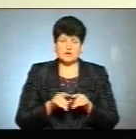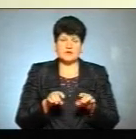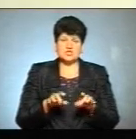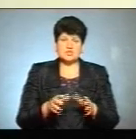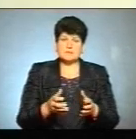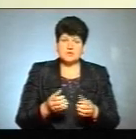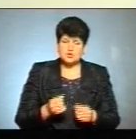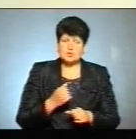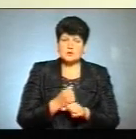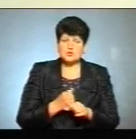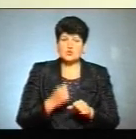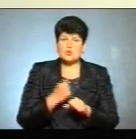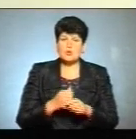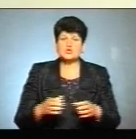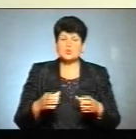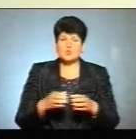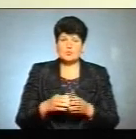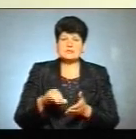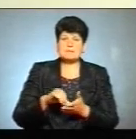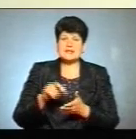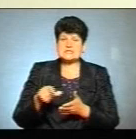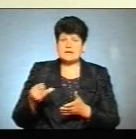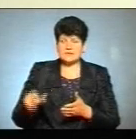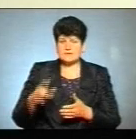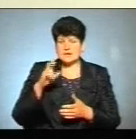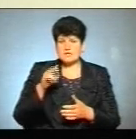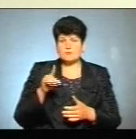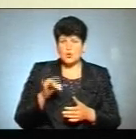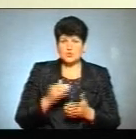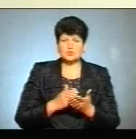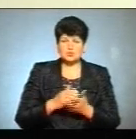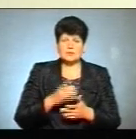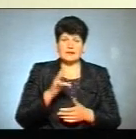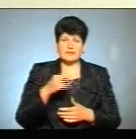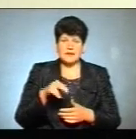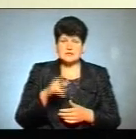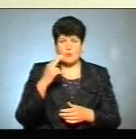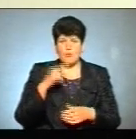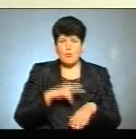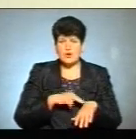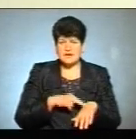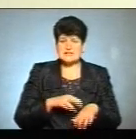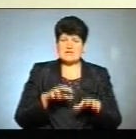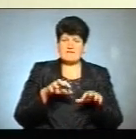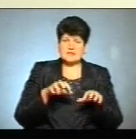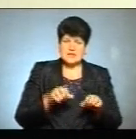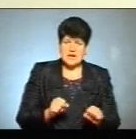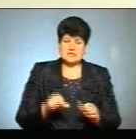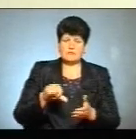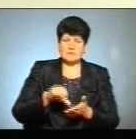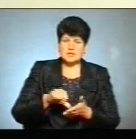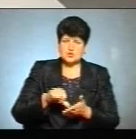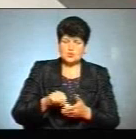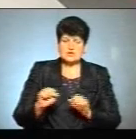що працюють робочі групи з представників Держпродспоживслужби, Нацполіції, влади, в присутності